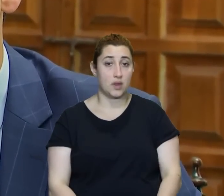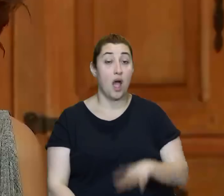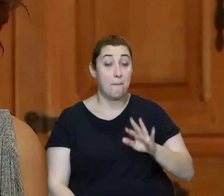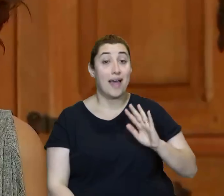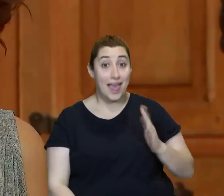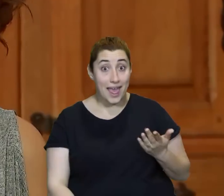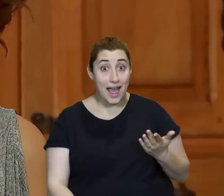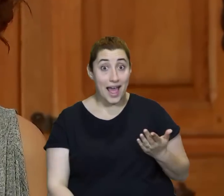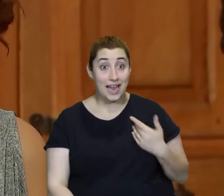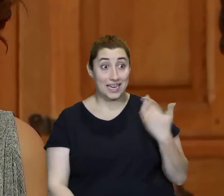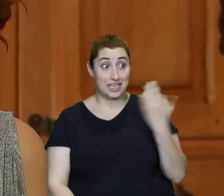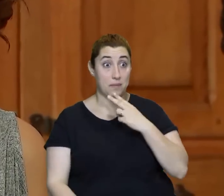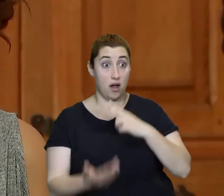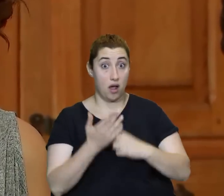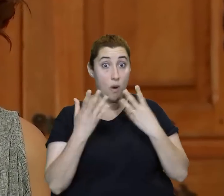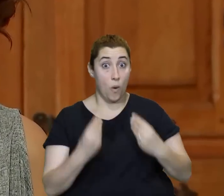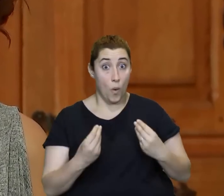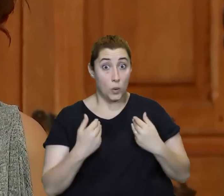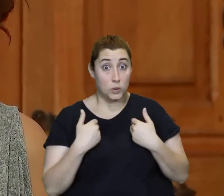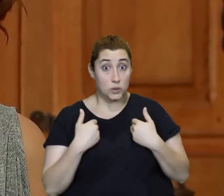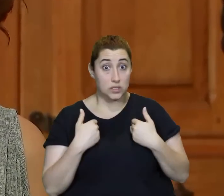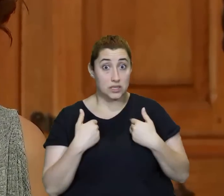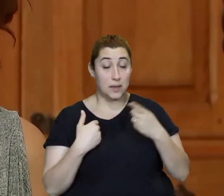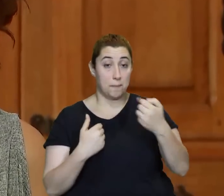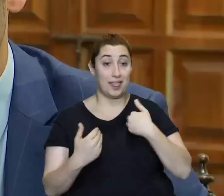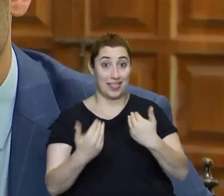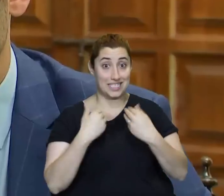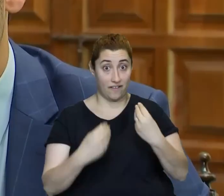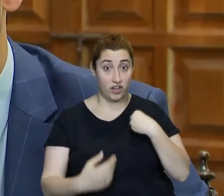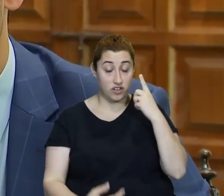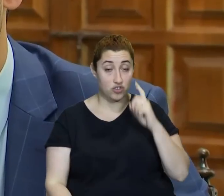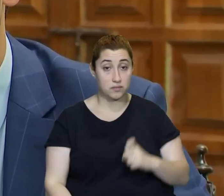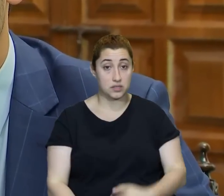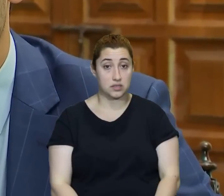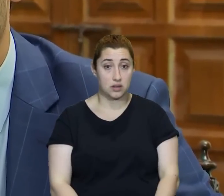Ama eğer gitmeye karar verirsem bana destek olur musun?